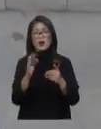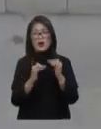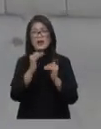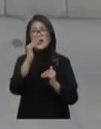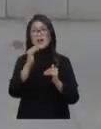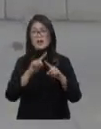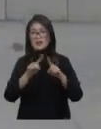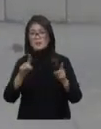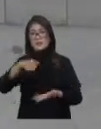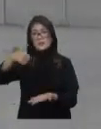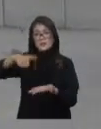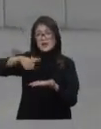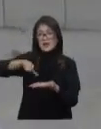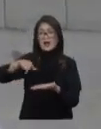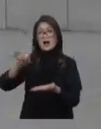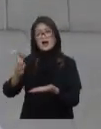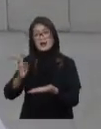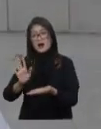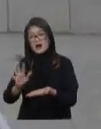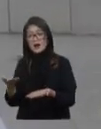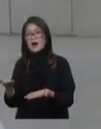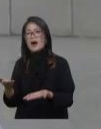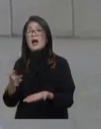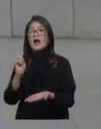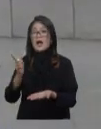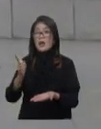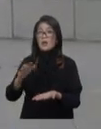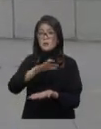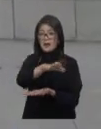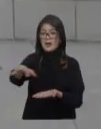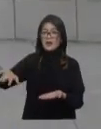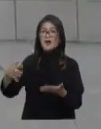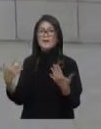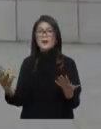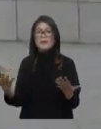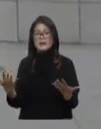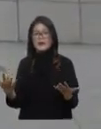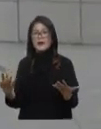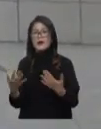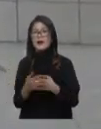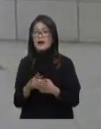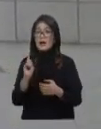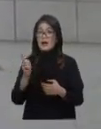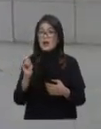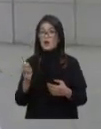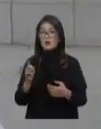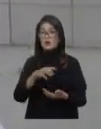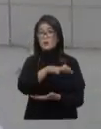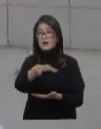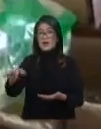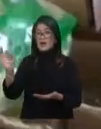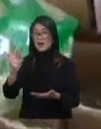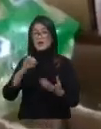Iya. Walaupun harganya naik, aman ya Bu? Lah kalau nggak mau ya nggak bisa dagang. Mau nggak mau harus beli juga